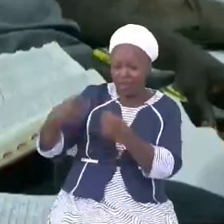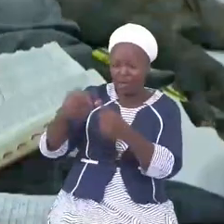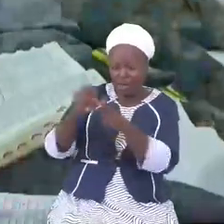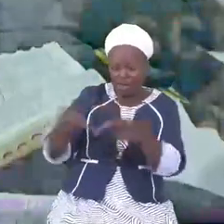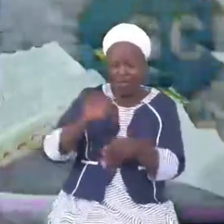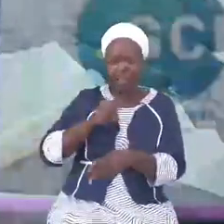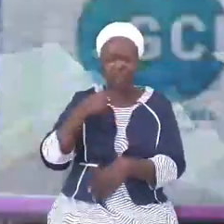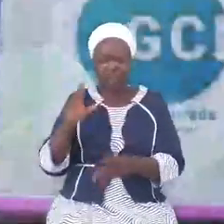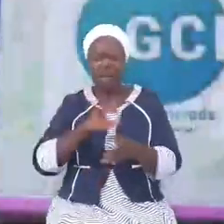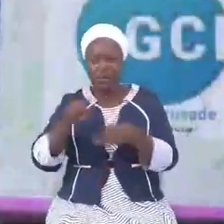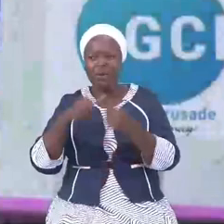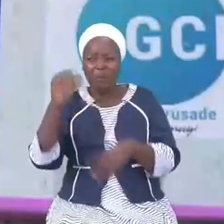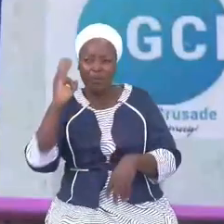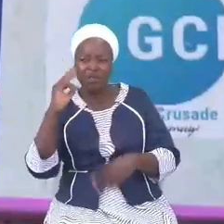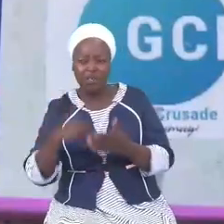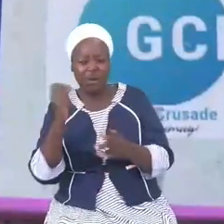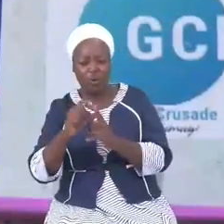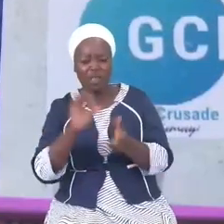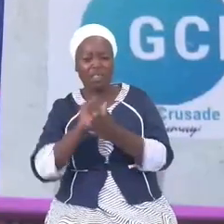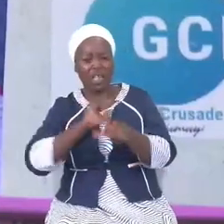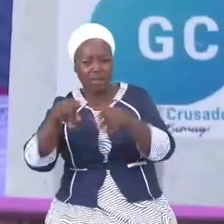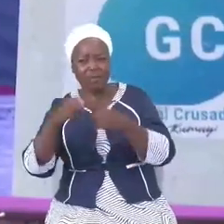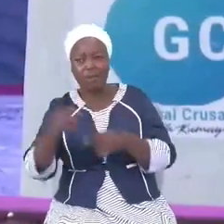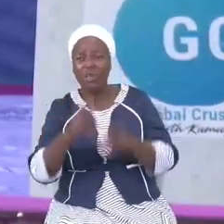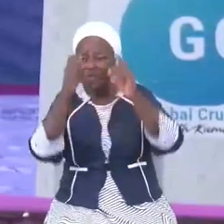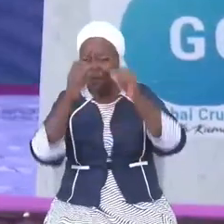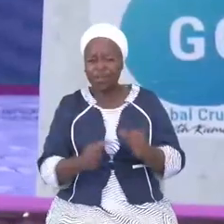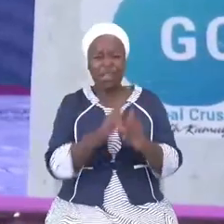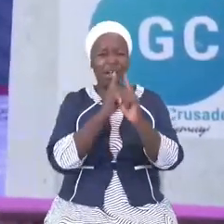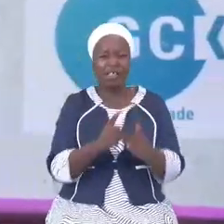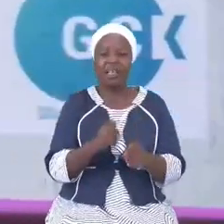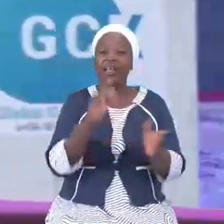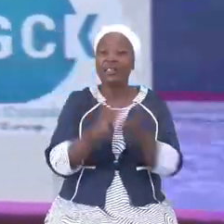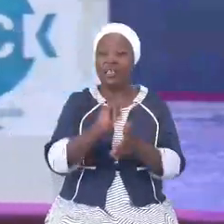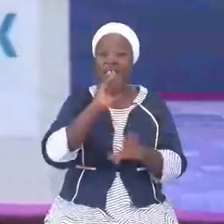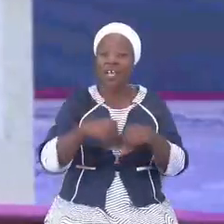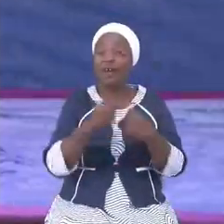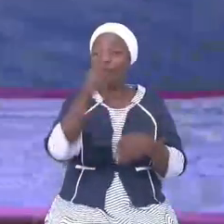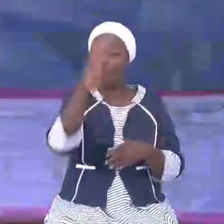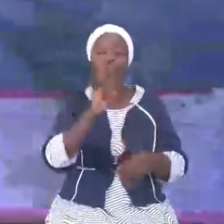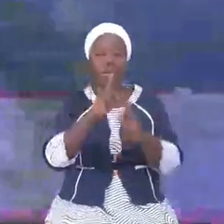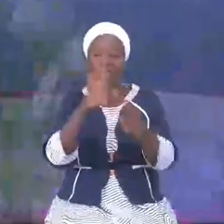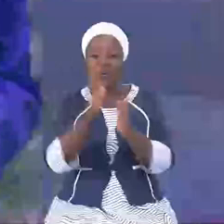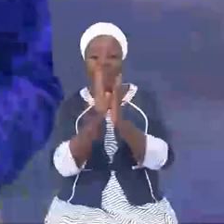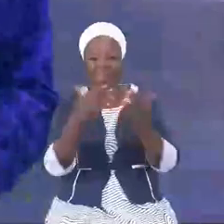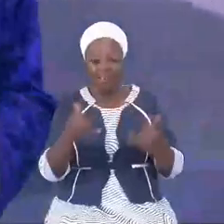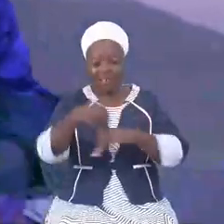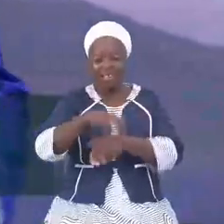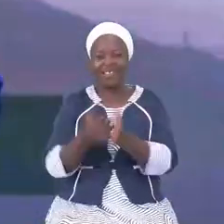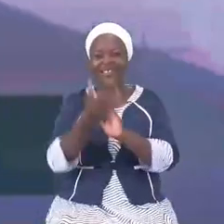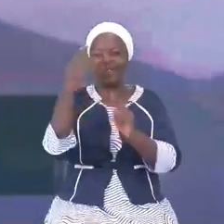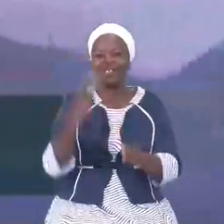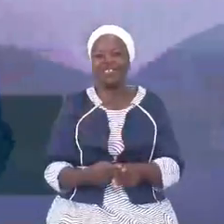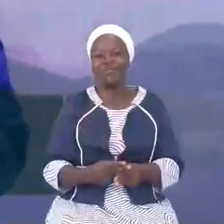la publication que je te donne, l'exaucement spontané. C'est comme ça que Dieu va exaucer ta prière ce soir. Toutes